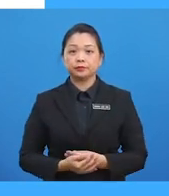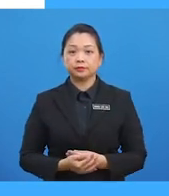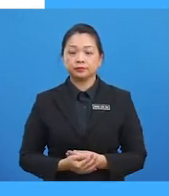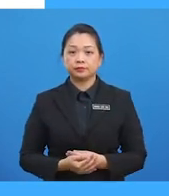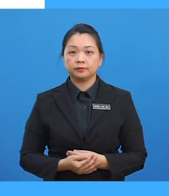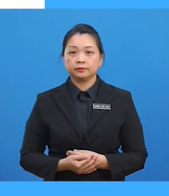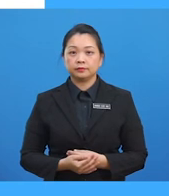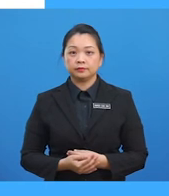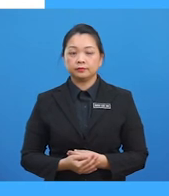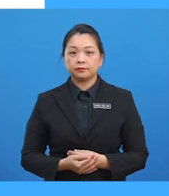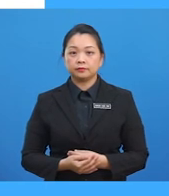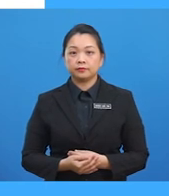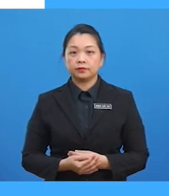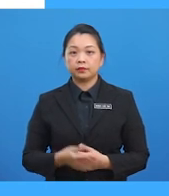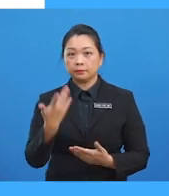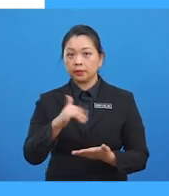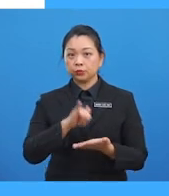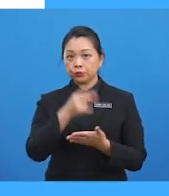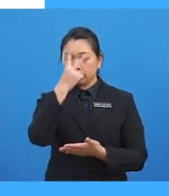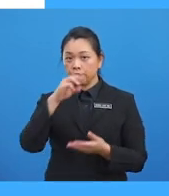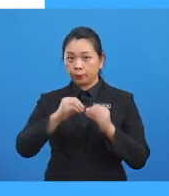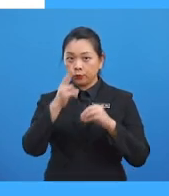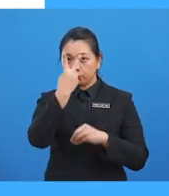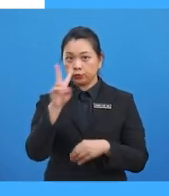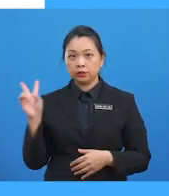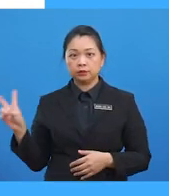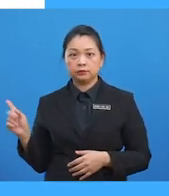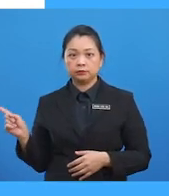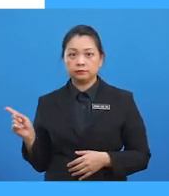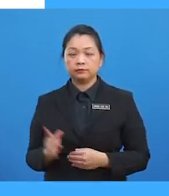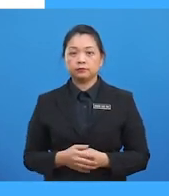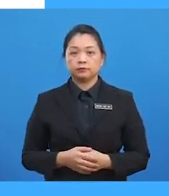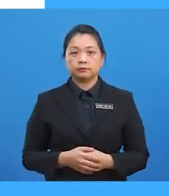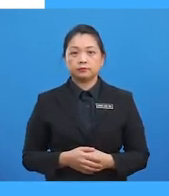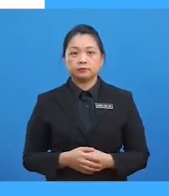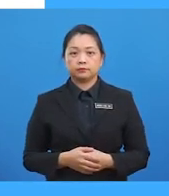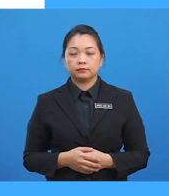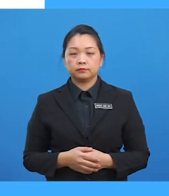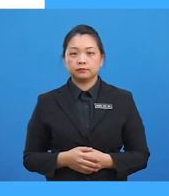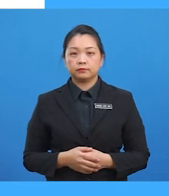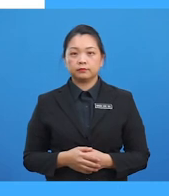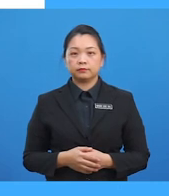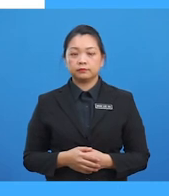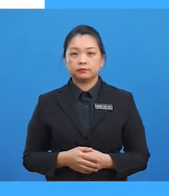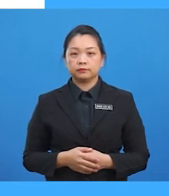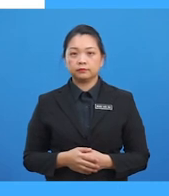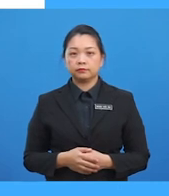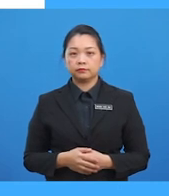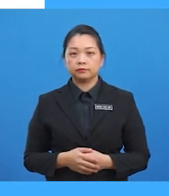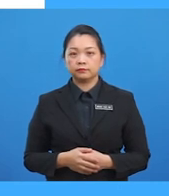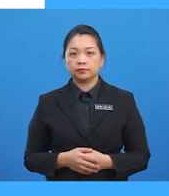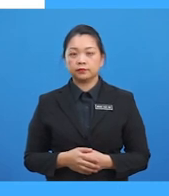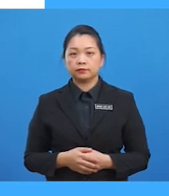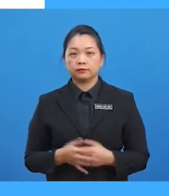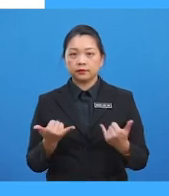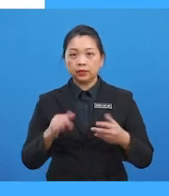lain-lain. Kedua, penerangan dan tuntutan adalah dokumen wajib. Ia mesti dimuat naik semasa pemfailan.